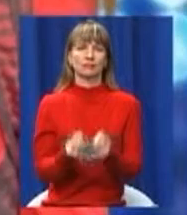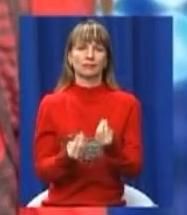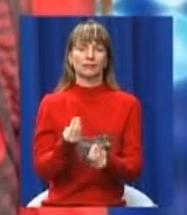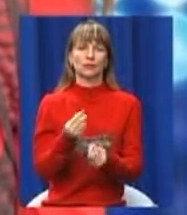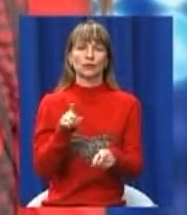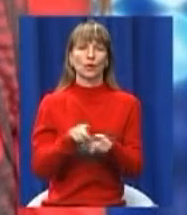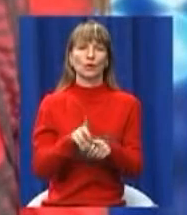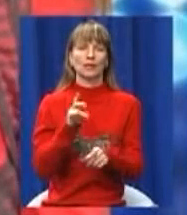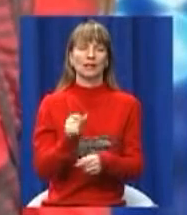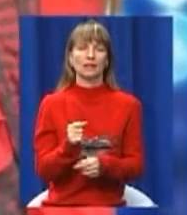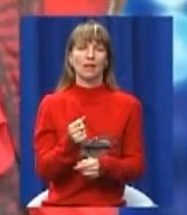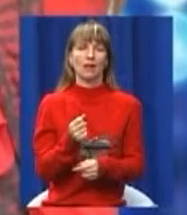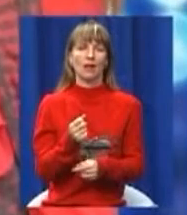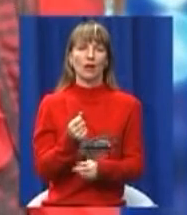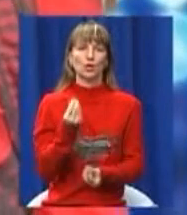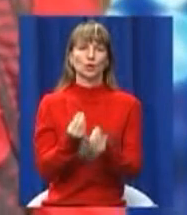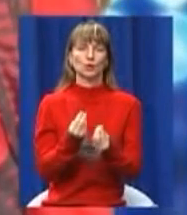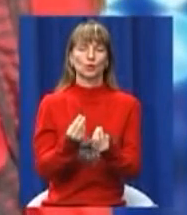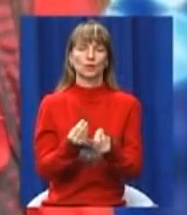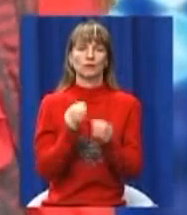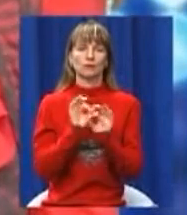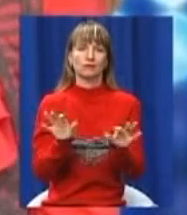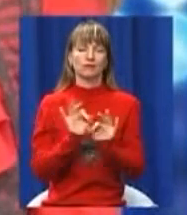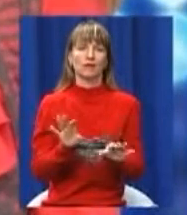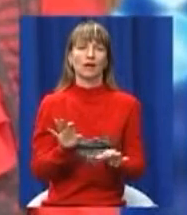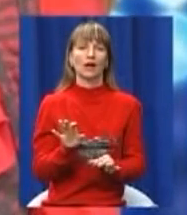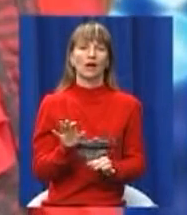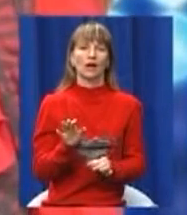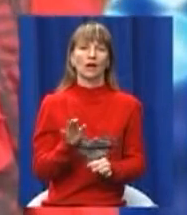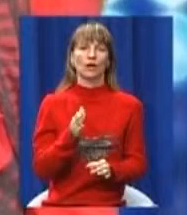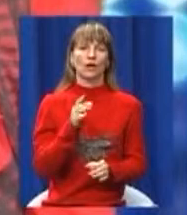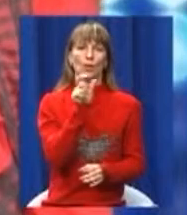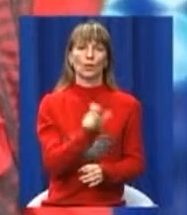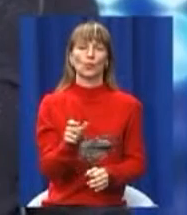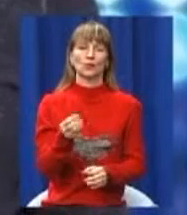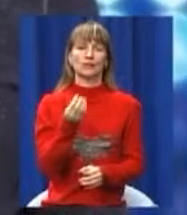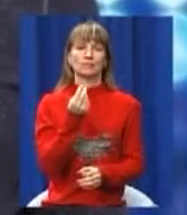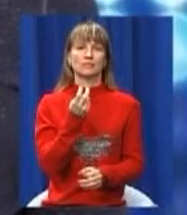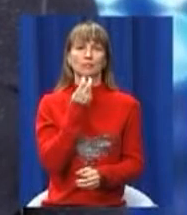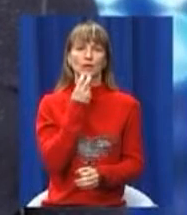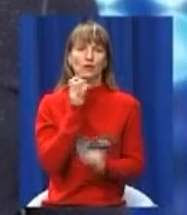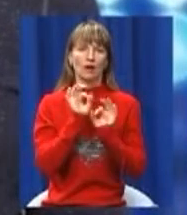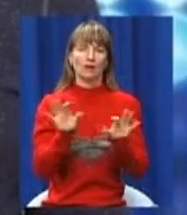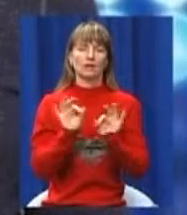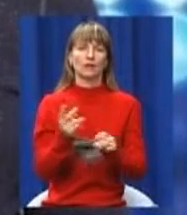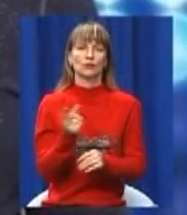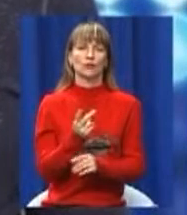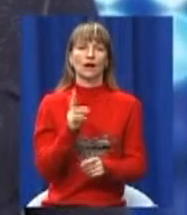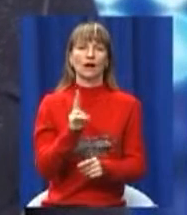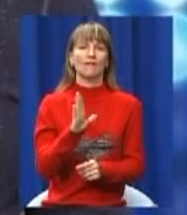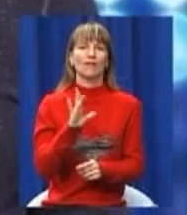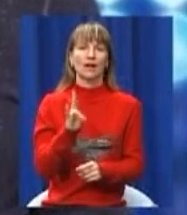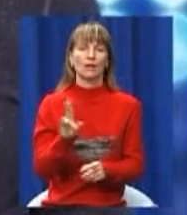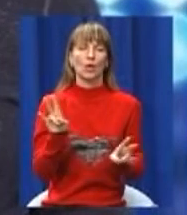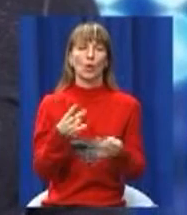комиков. Только немножко в другую игру. Люди смешат друг друга. КВН – это такой клуб,